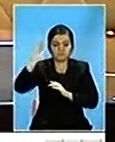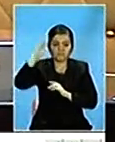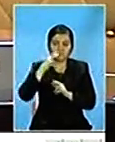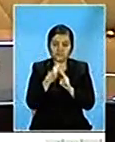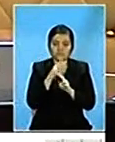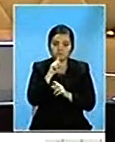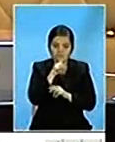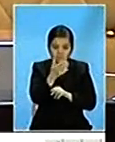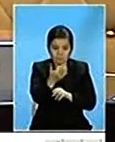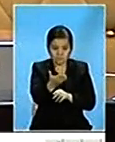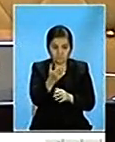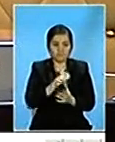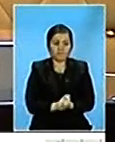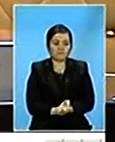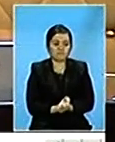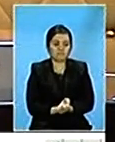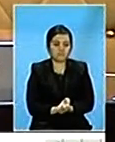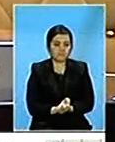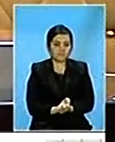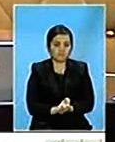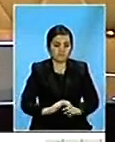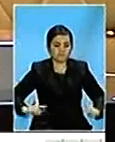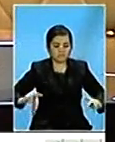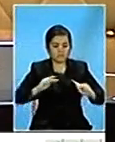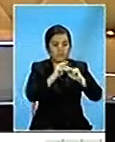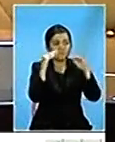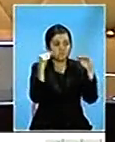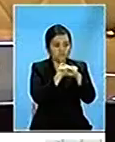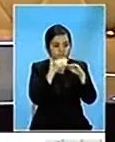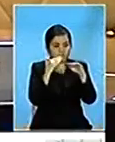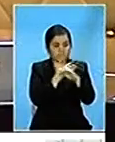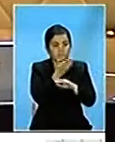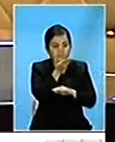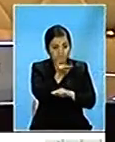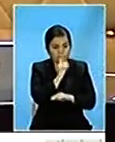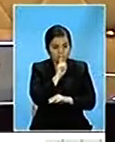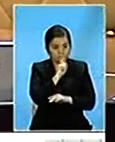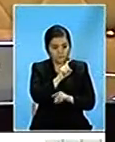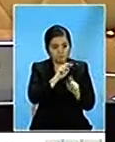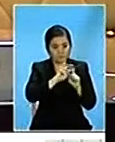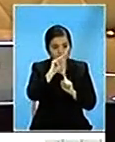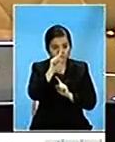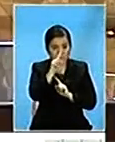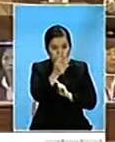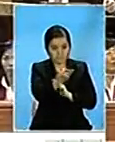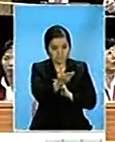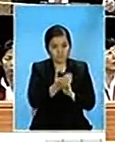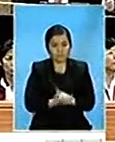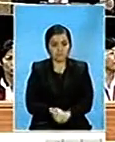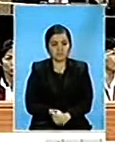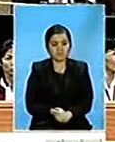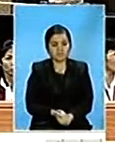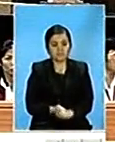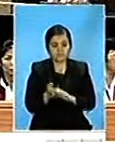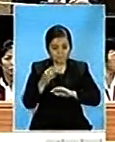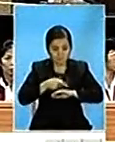ะไวยสยะถามรัฐมนตรีว่าการกระทรวงคมนาคมเชิญครับคำถามแรกครับ ท่านประธานส